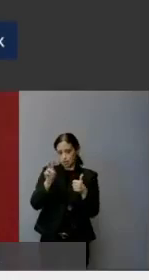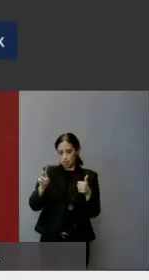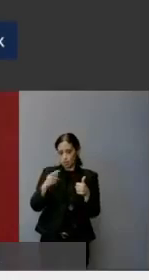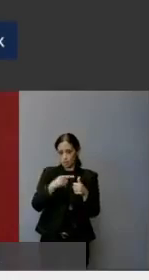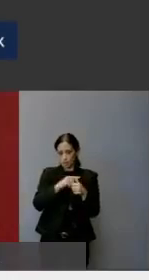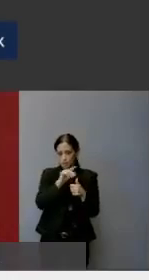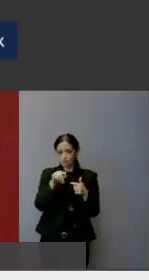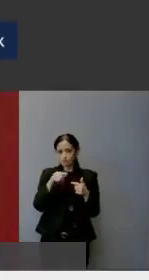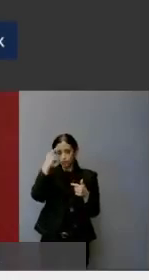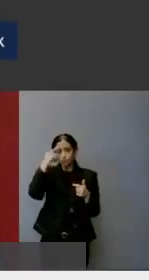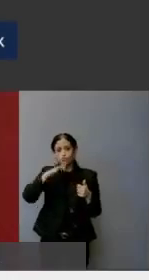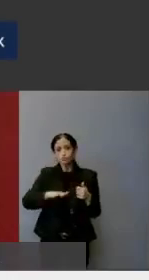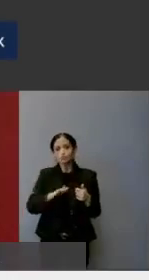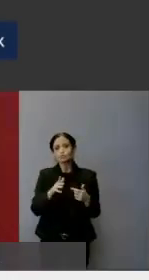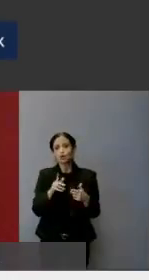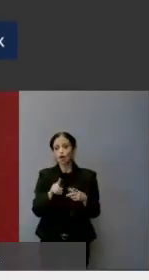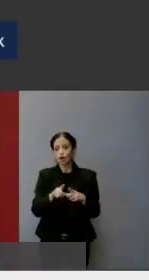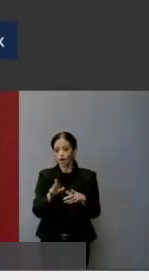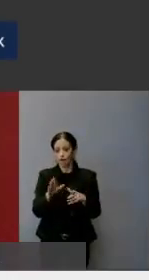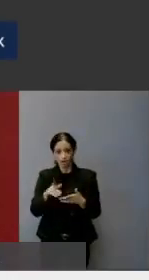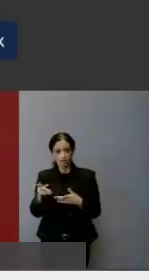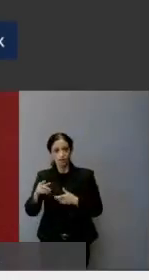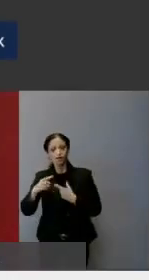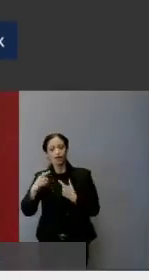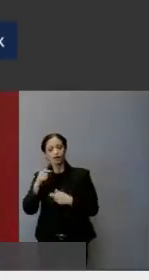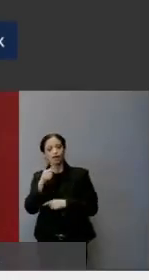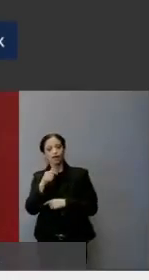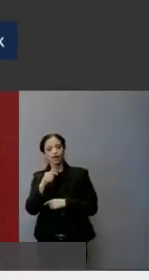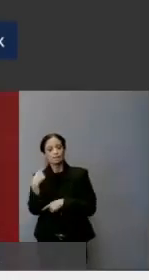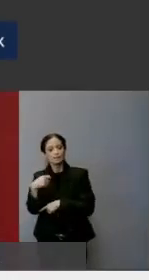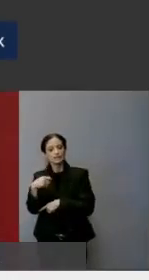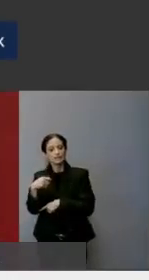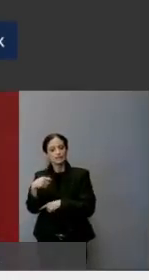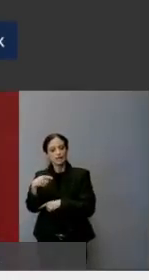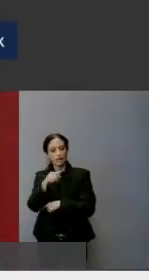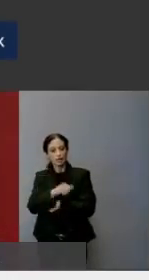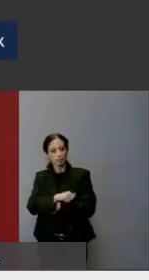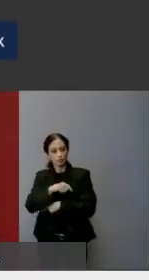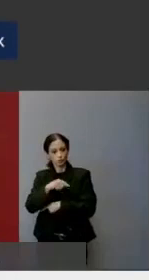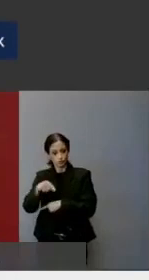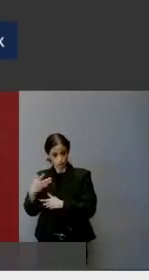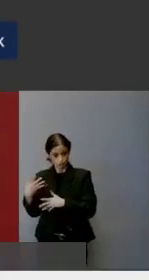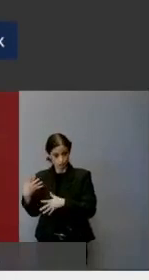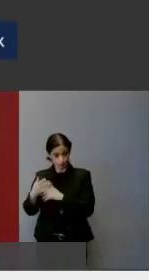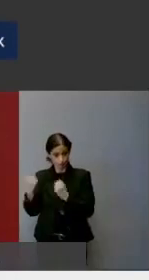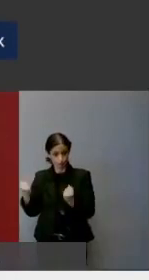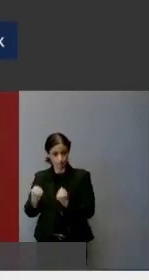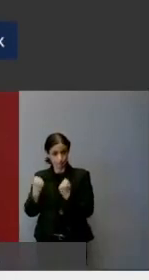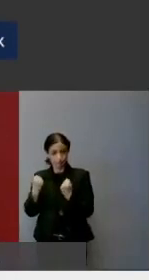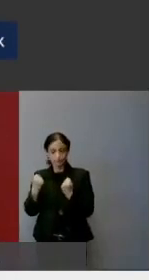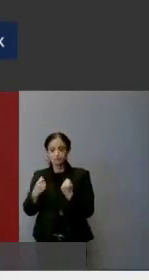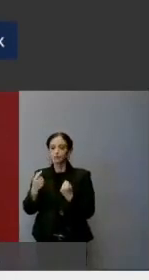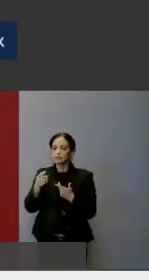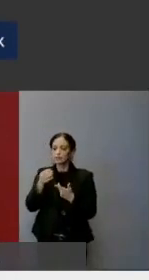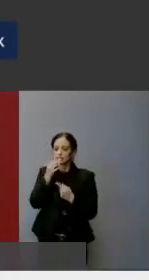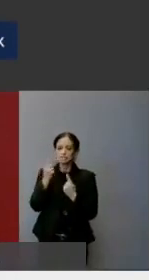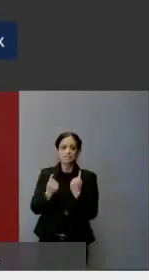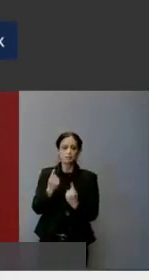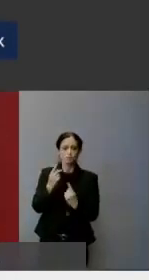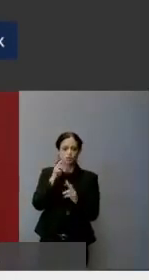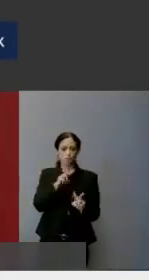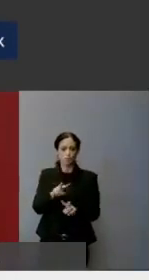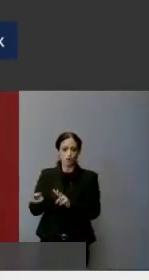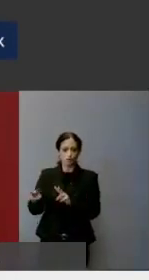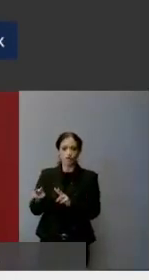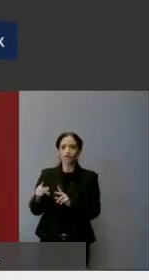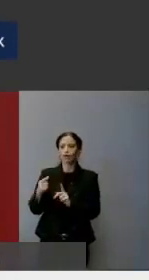evidenza che si è attivato anche presidente del municipio quindi la questione è monitorata cercheremo di dare risposte nel senso da